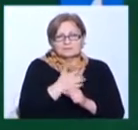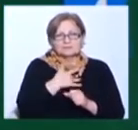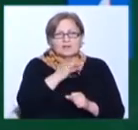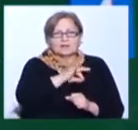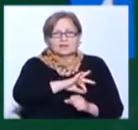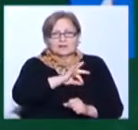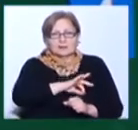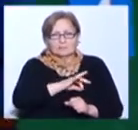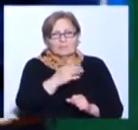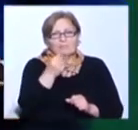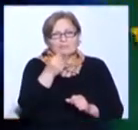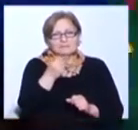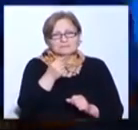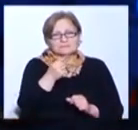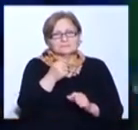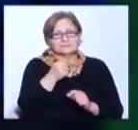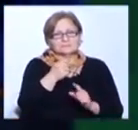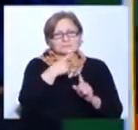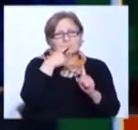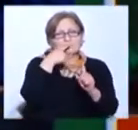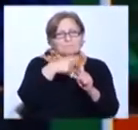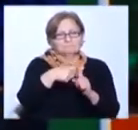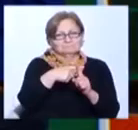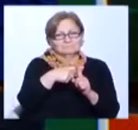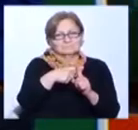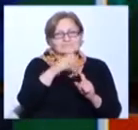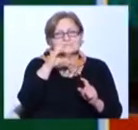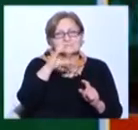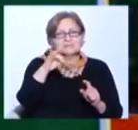გამოვიყენეთ მათემატიკური სიმბოლო მიმატების ნიშანი.